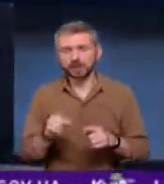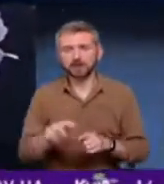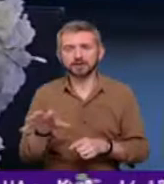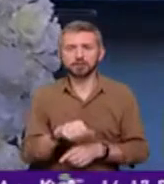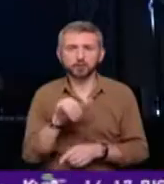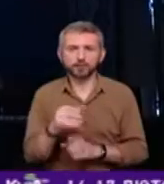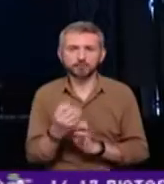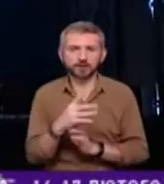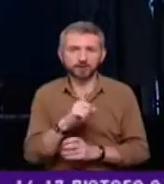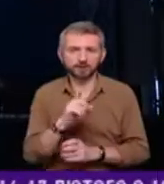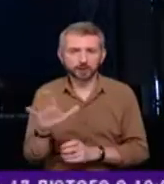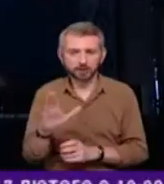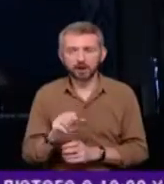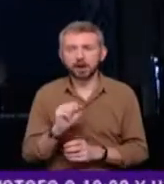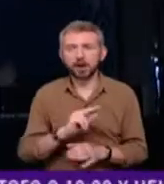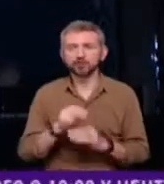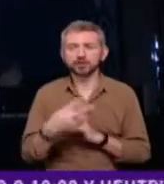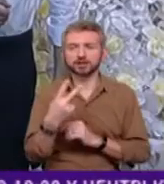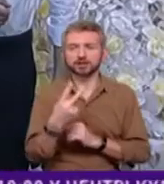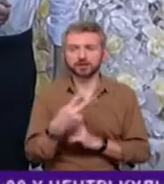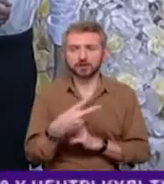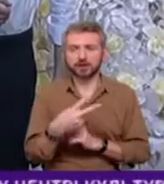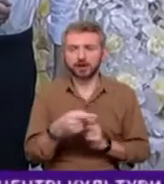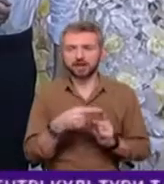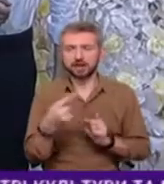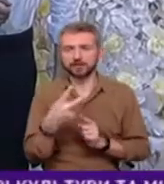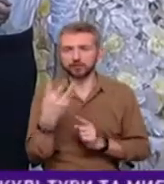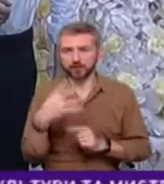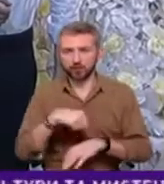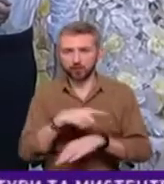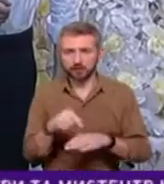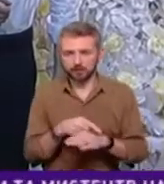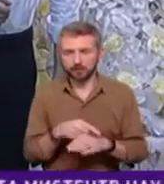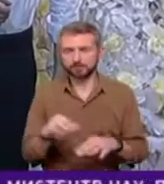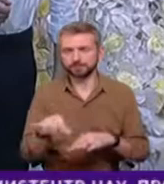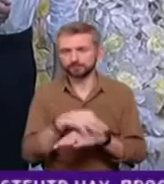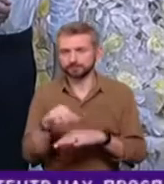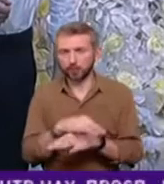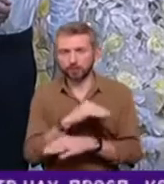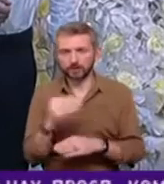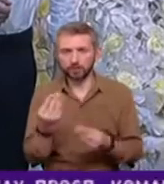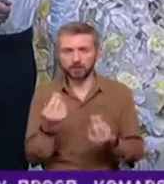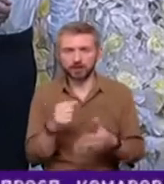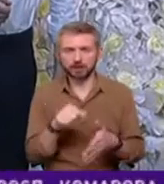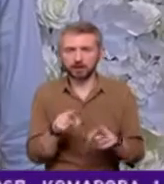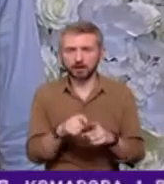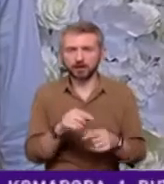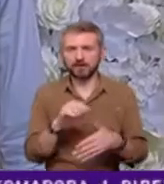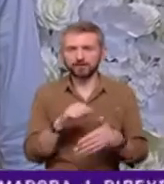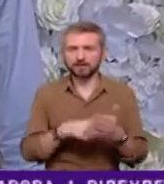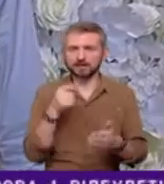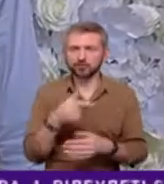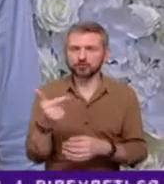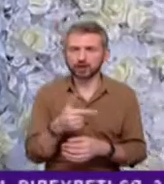вас 15 хвилин, а за 24 години закохані серця поєднають офіційно. Ціна такої послуги – 2000 гривень.